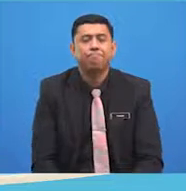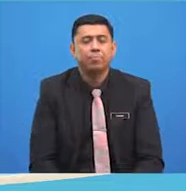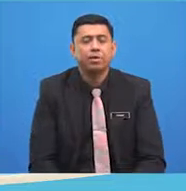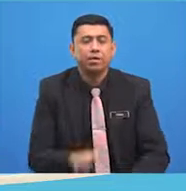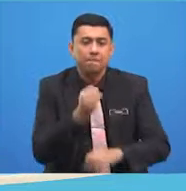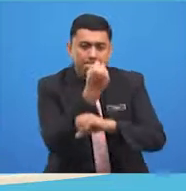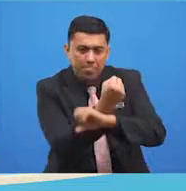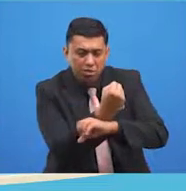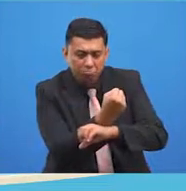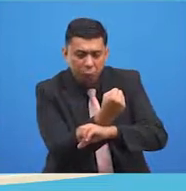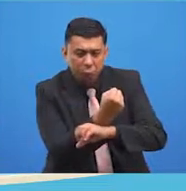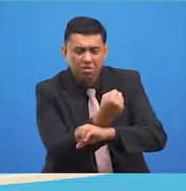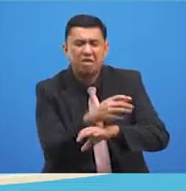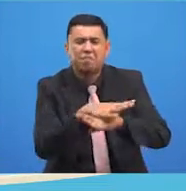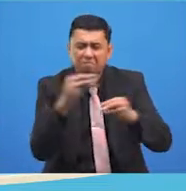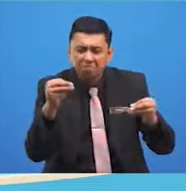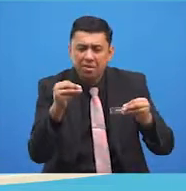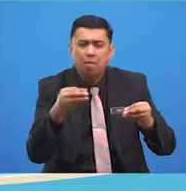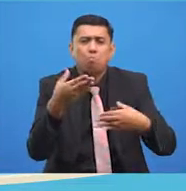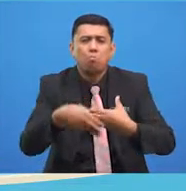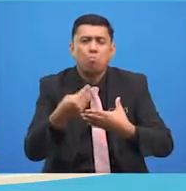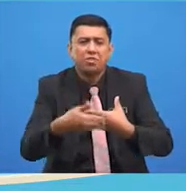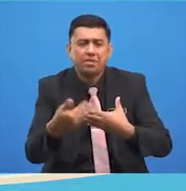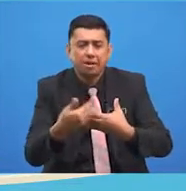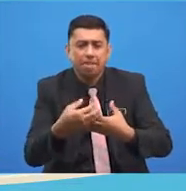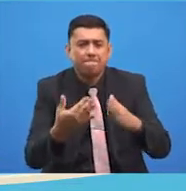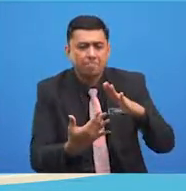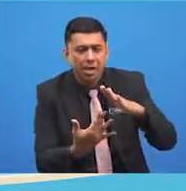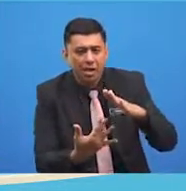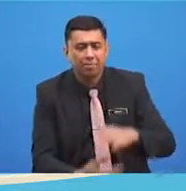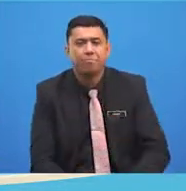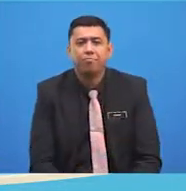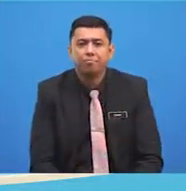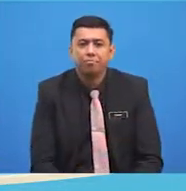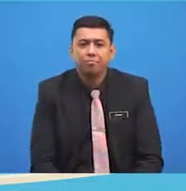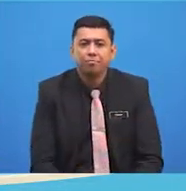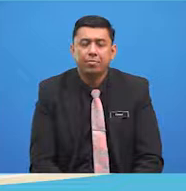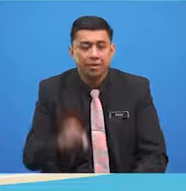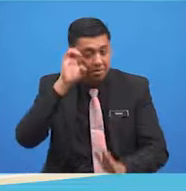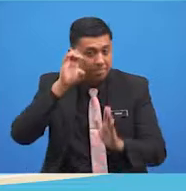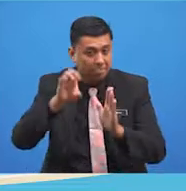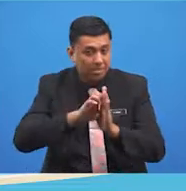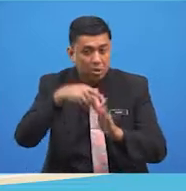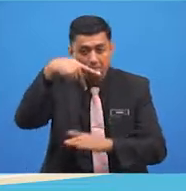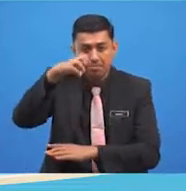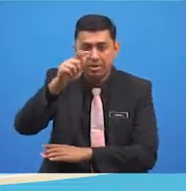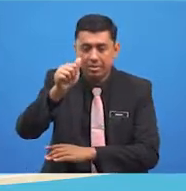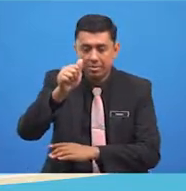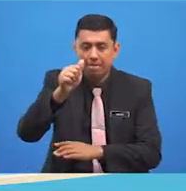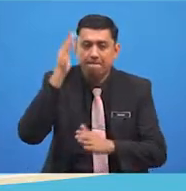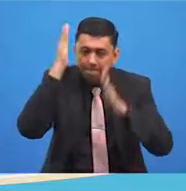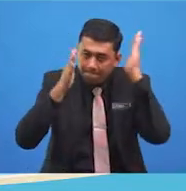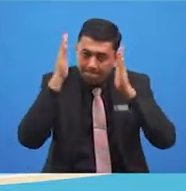batuan keras dan mudah terbakar. Jom, murid-murid, kita meneroka peta Malaysia. Kita